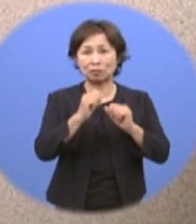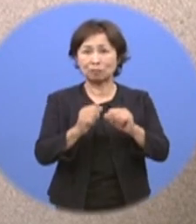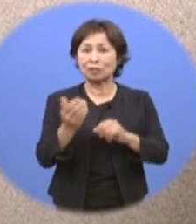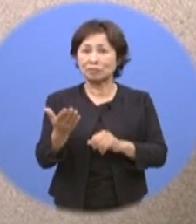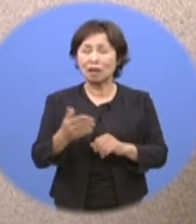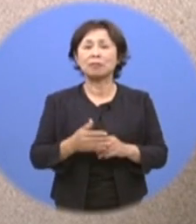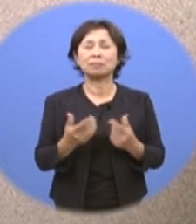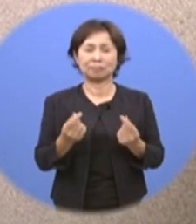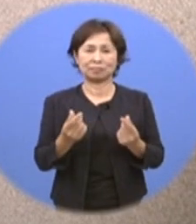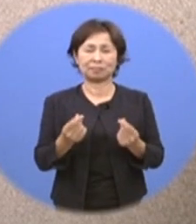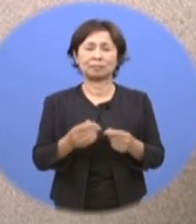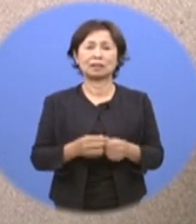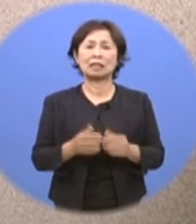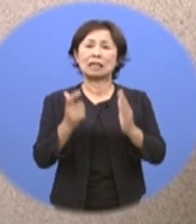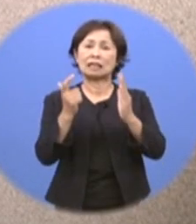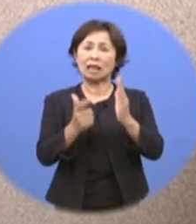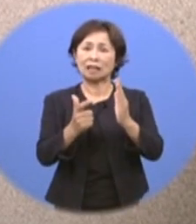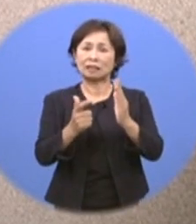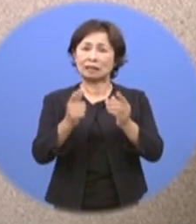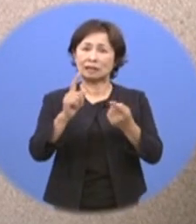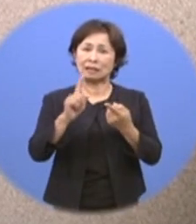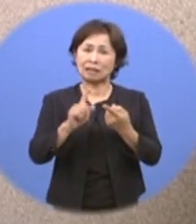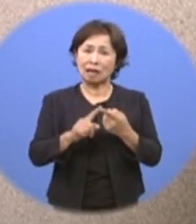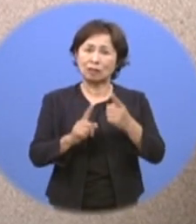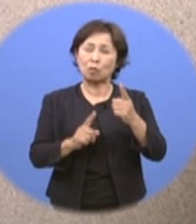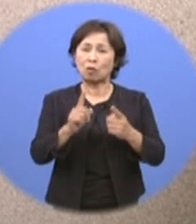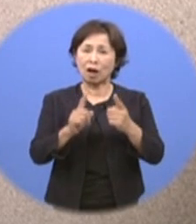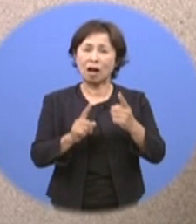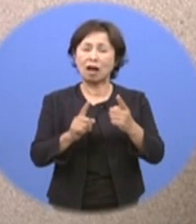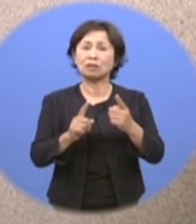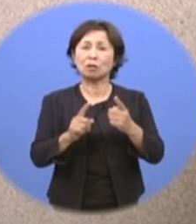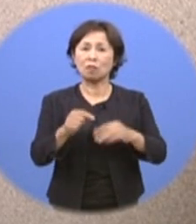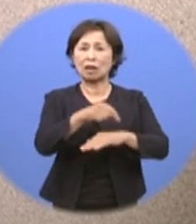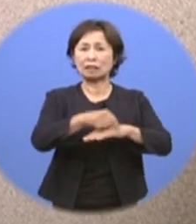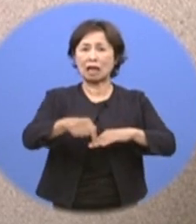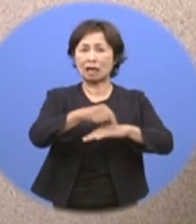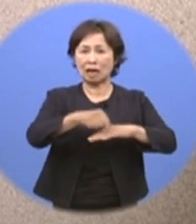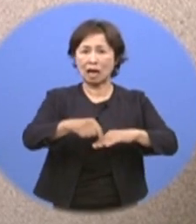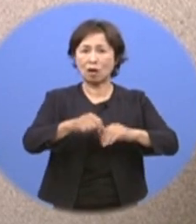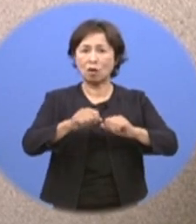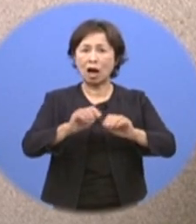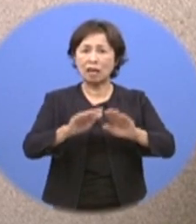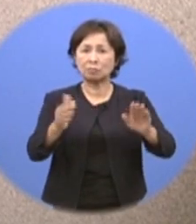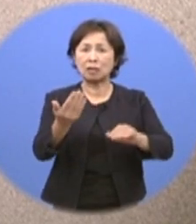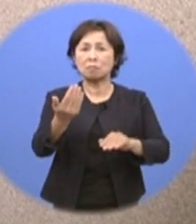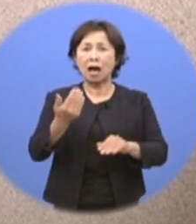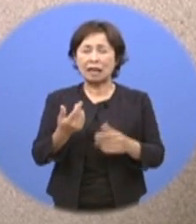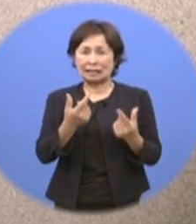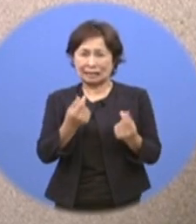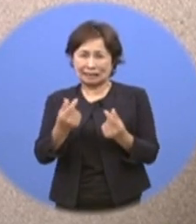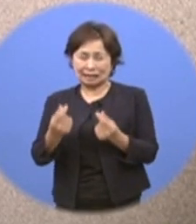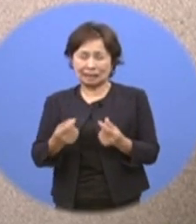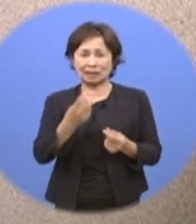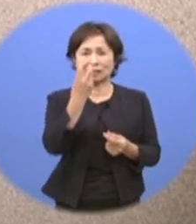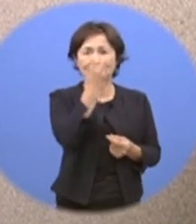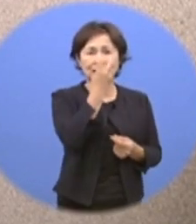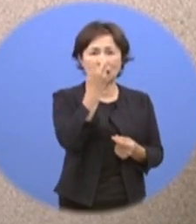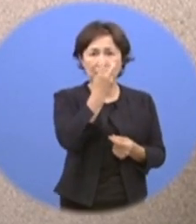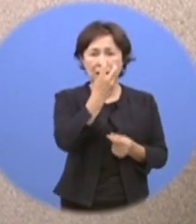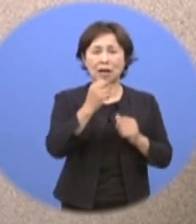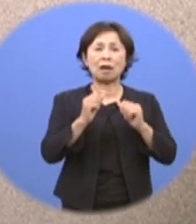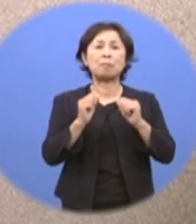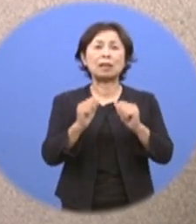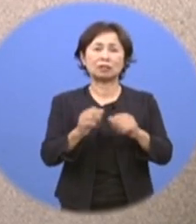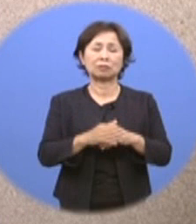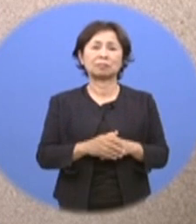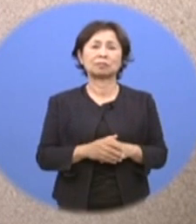震壁になっているかどうかというのは、設計に入る前に徹底的に調査するんですけども、例えば壁